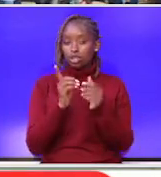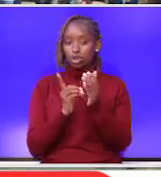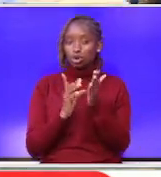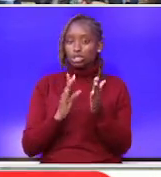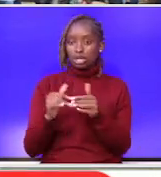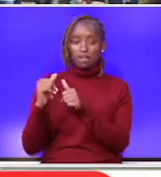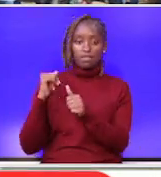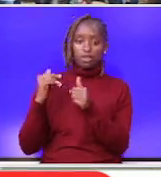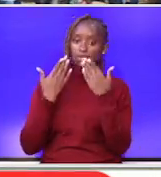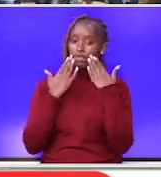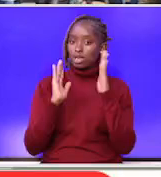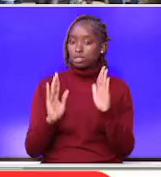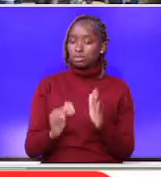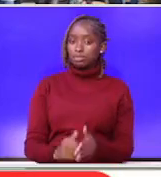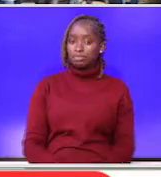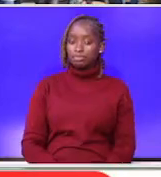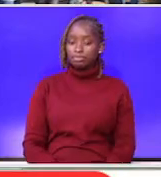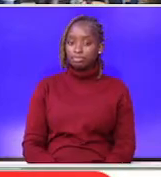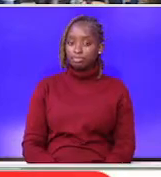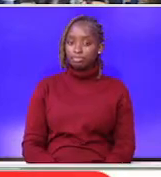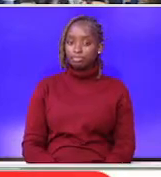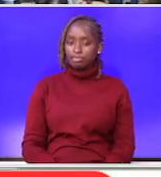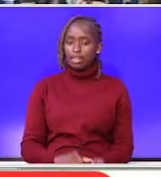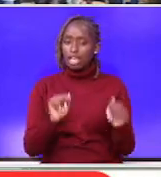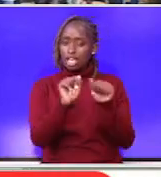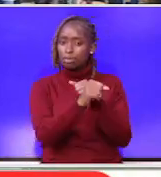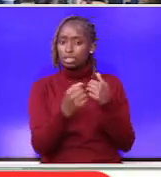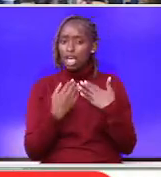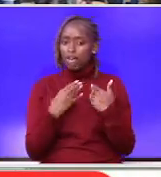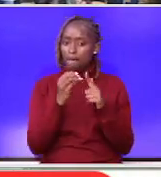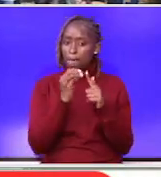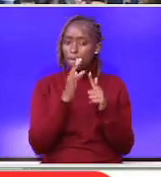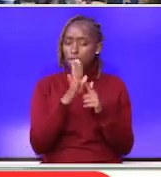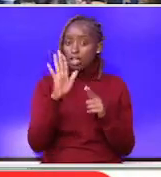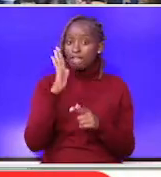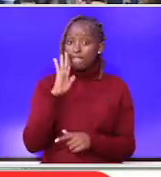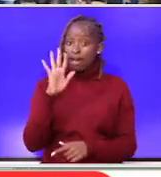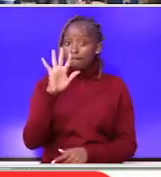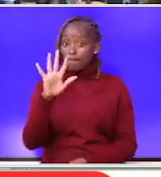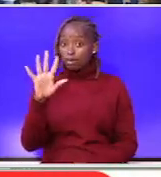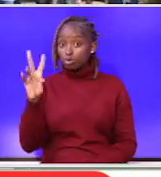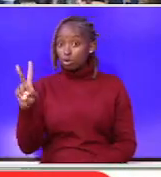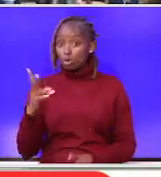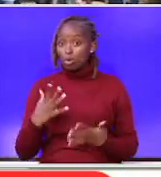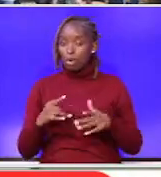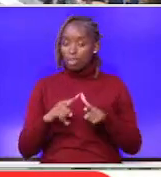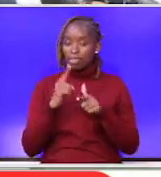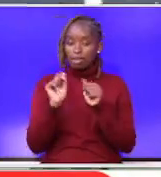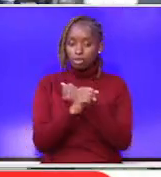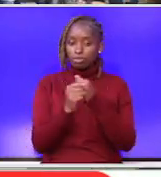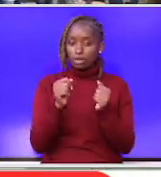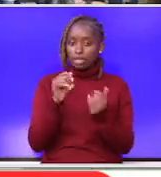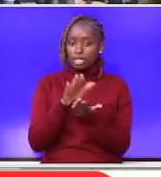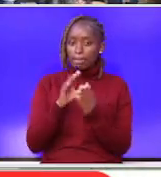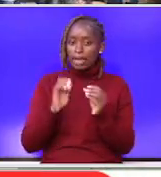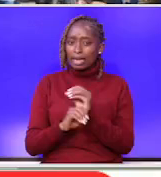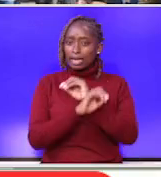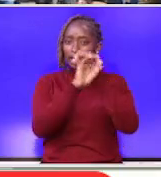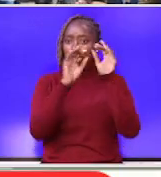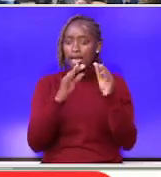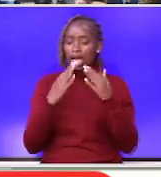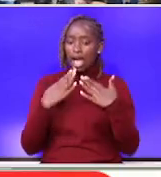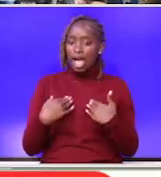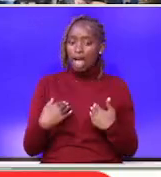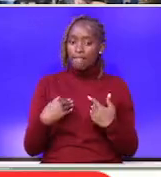cannot leave anyone behind. There's no way you can post 552 people and then you don't give clear timelines on when you'll post the rest. So